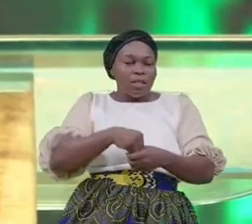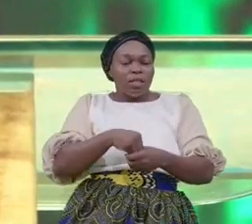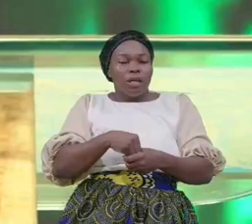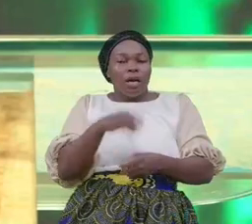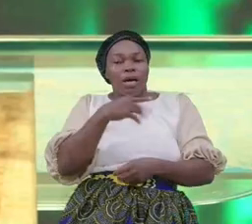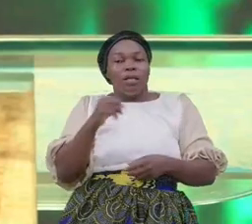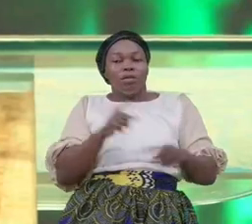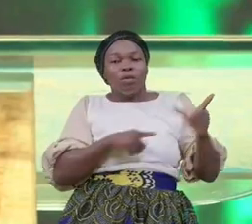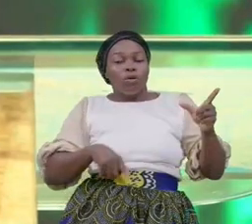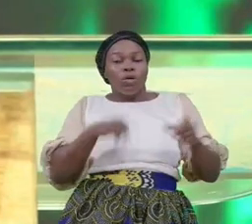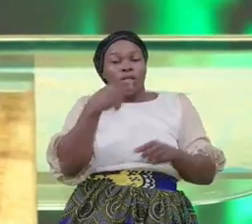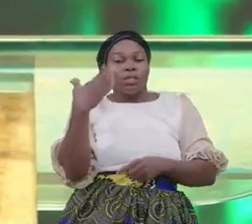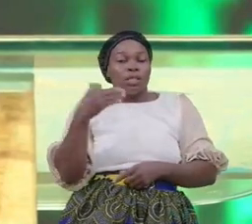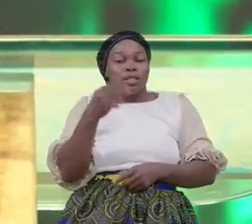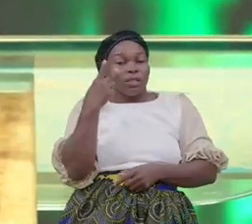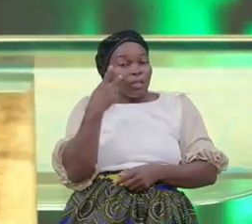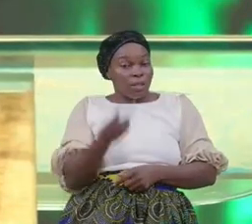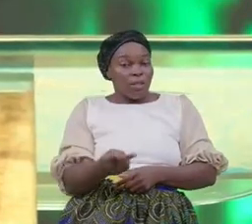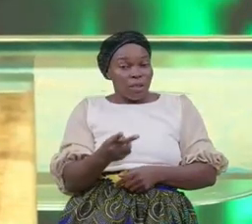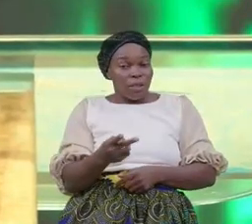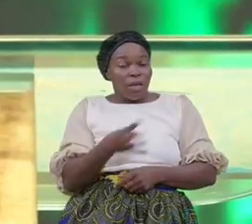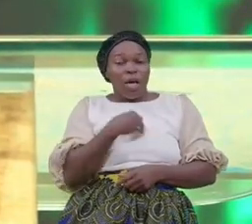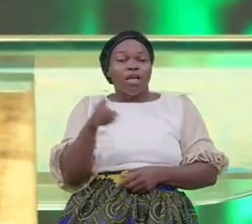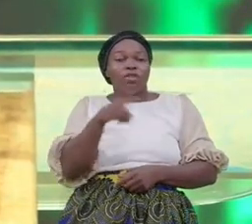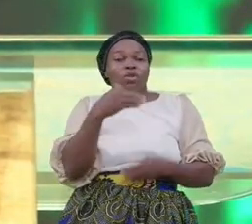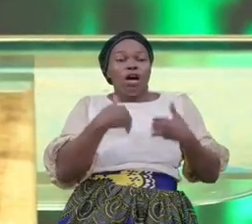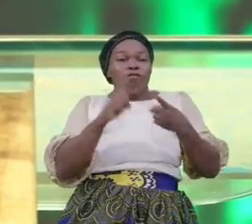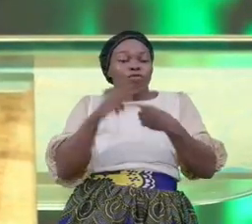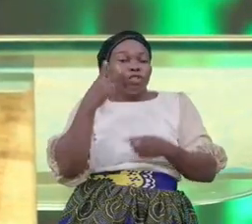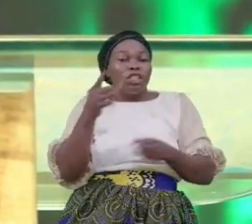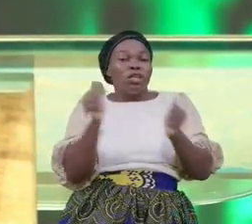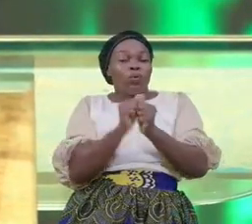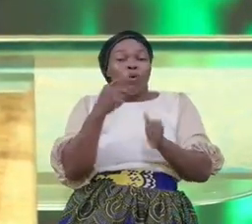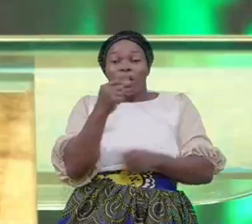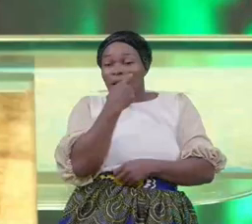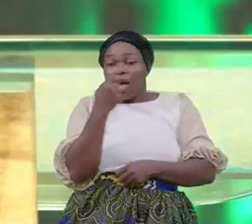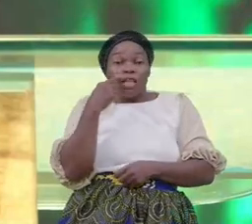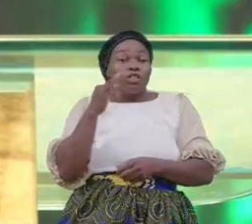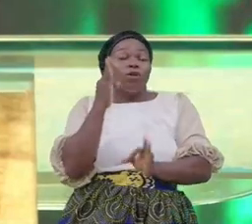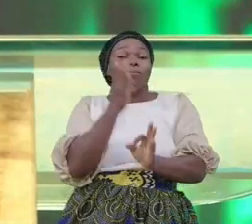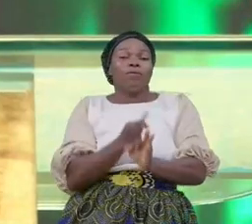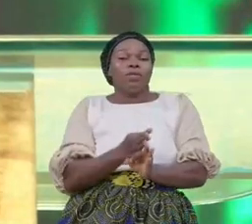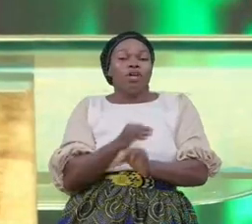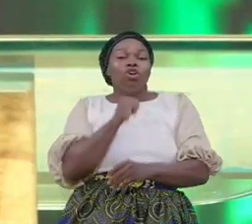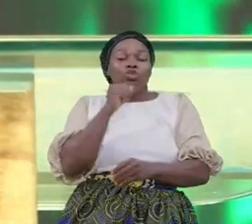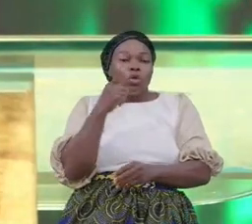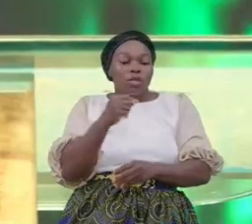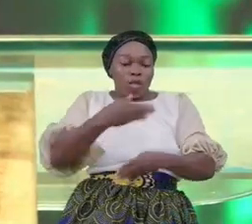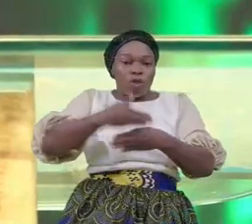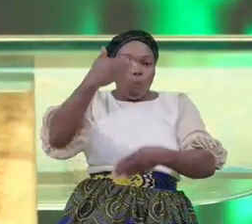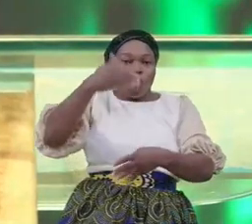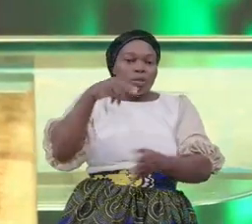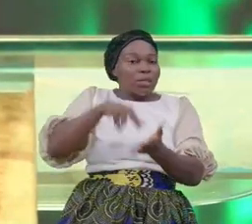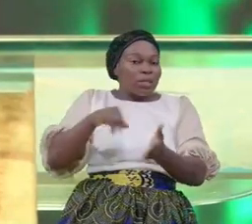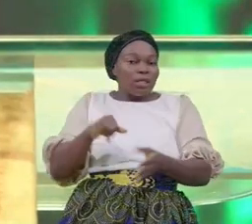dit, vois, vous devez voir de vos yeux de foi. Et ce soir, ce ne sont pas les murailles qui sont